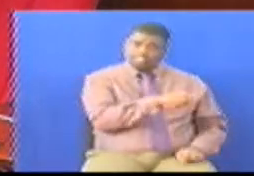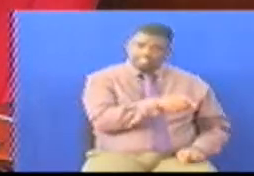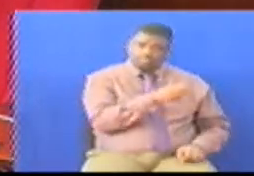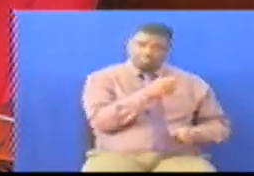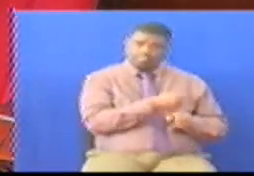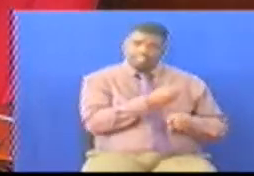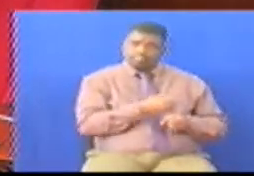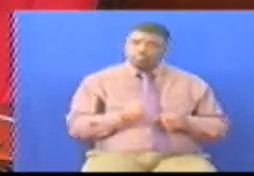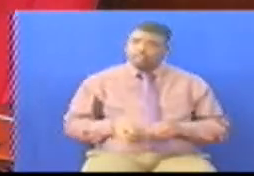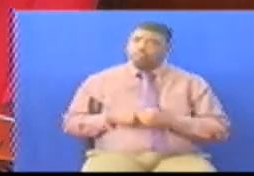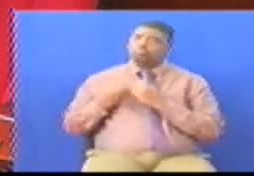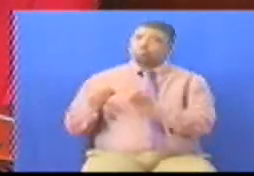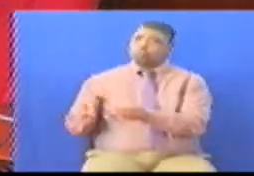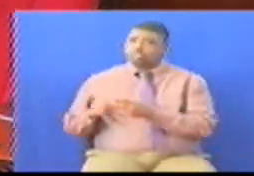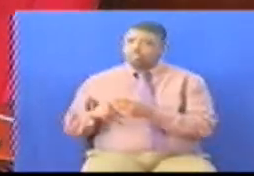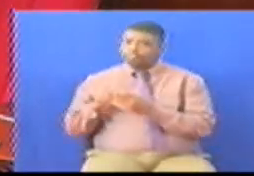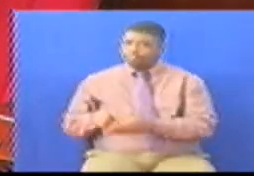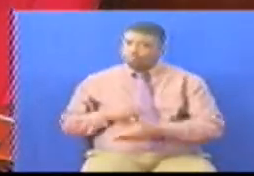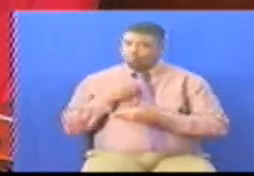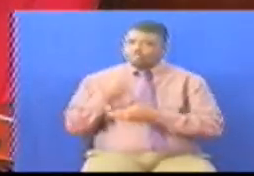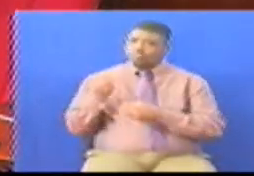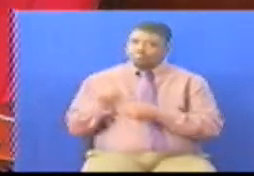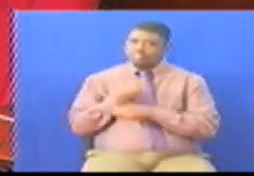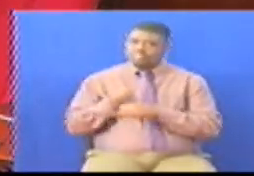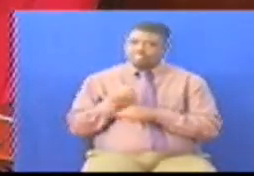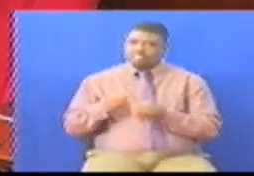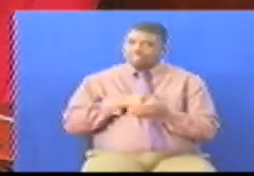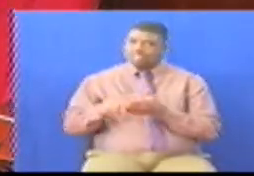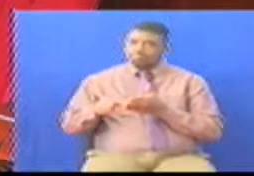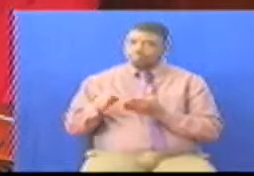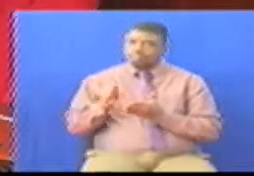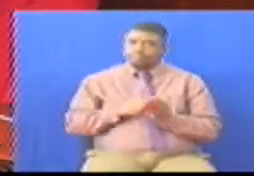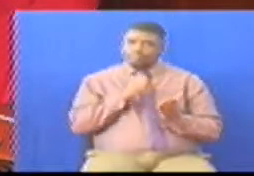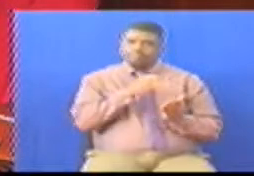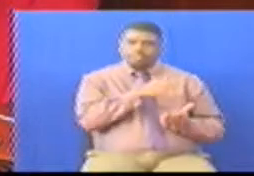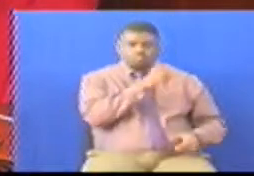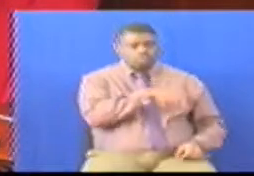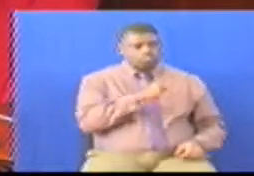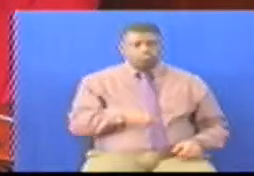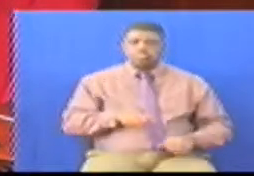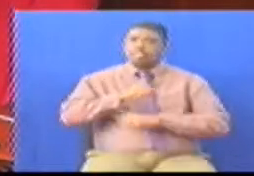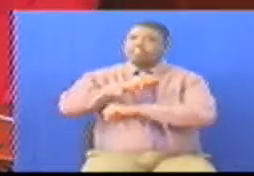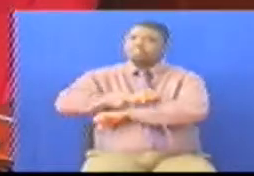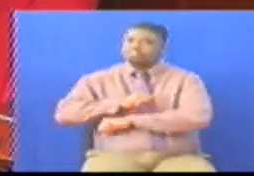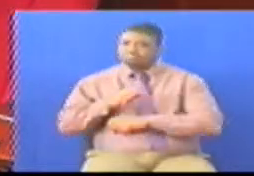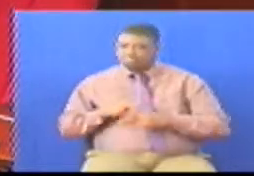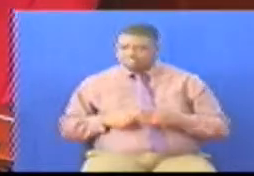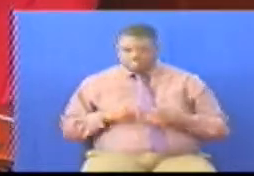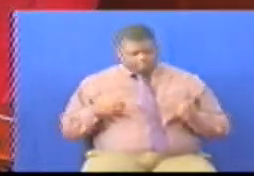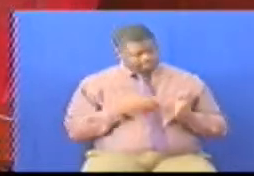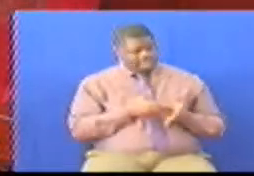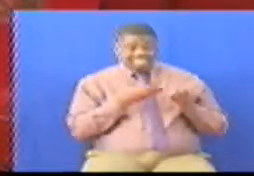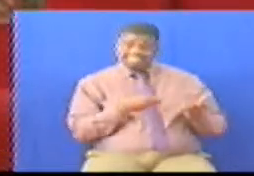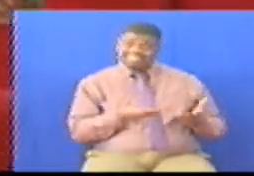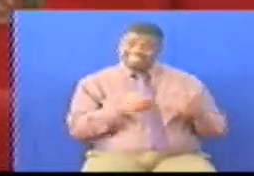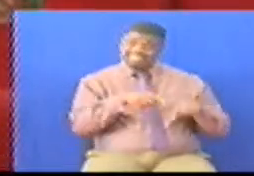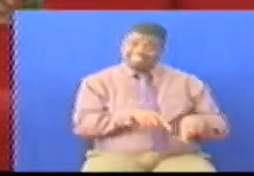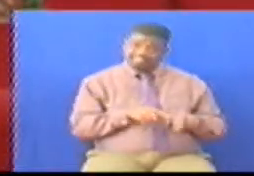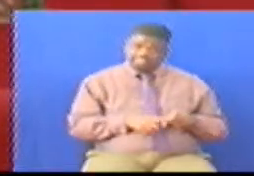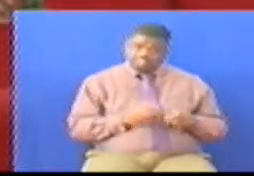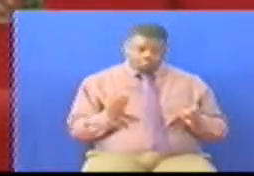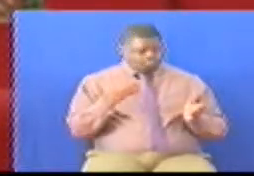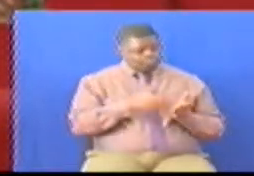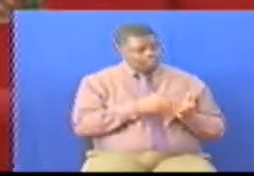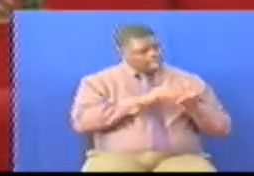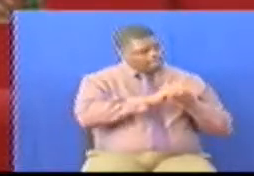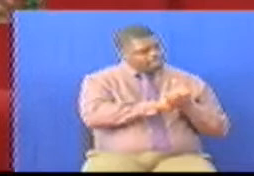wanatoa, uwekezaji ukifanyika, ndio itakayolipa mafao ya watumishi wale walio staff. Sasa mpaka sasa hivi hadi kufikia